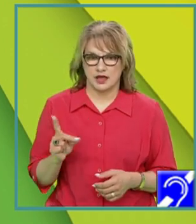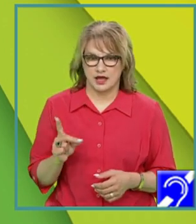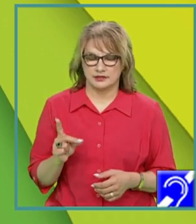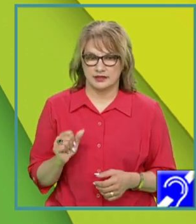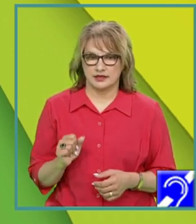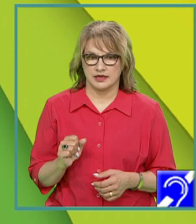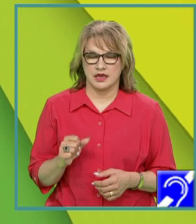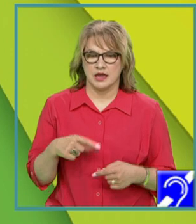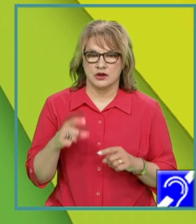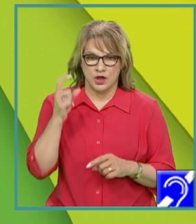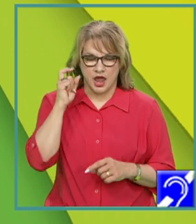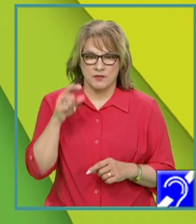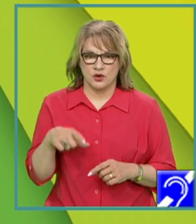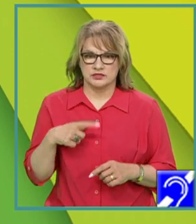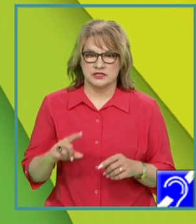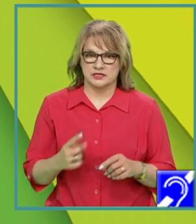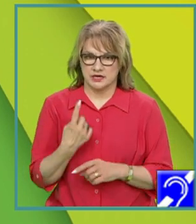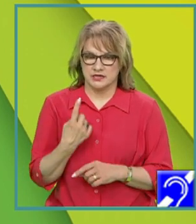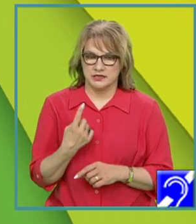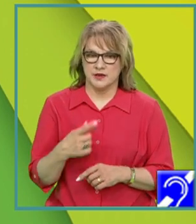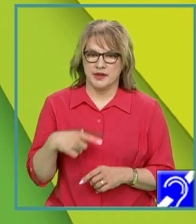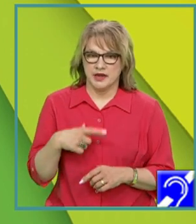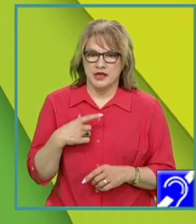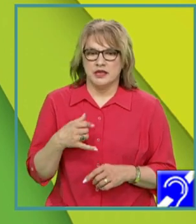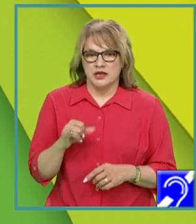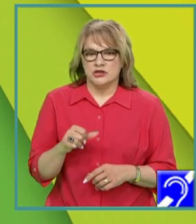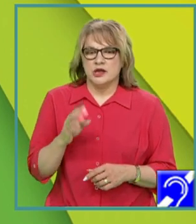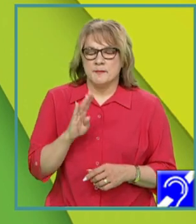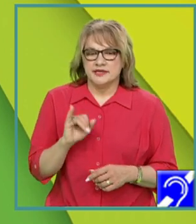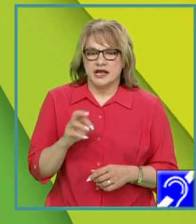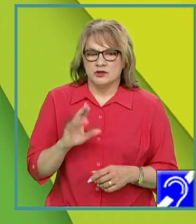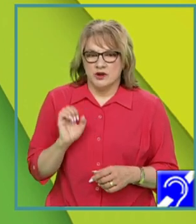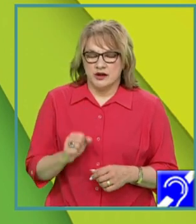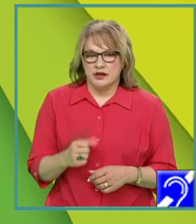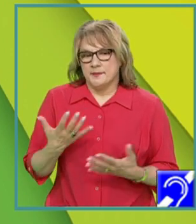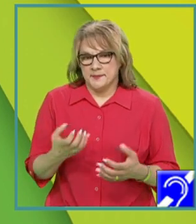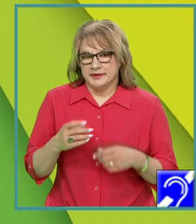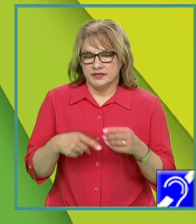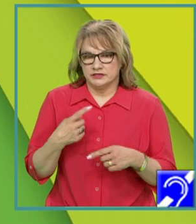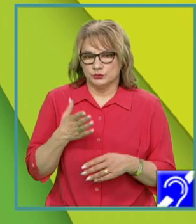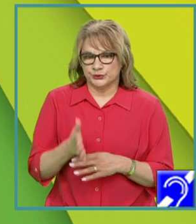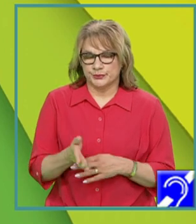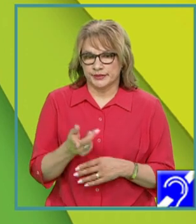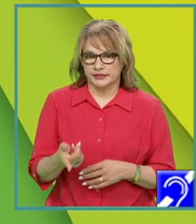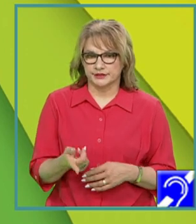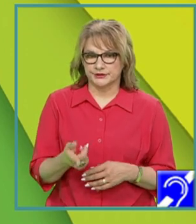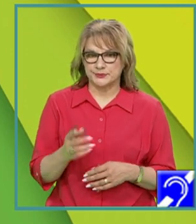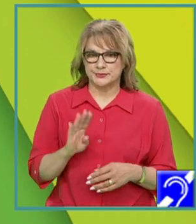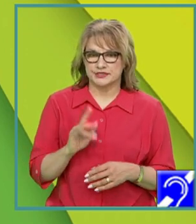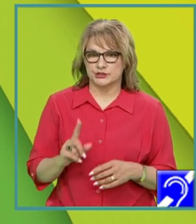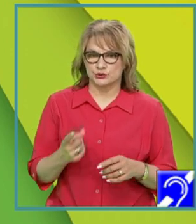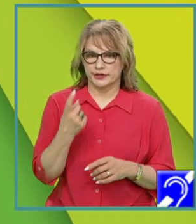pe care noi am considerat o înălțime este și bisectoarea prin urmare bisectoarea dusă din vârful